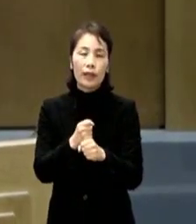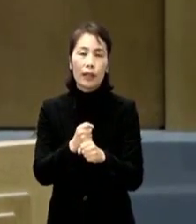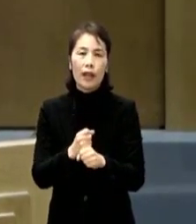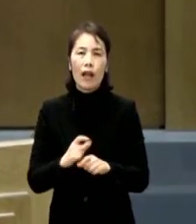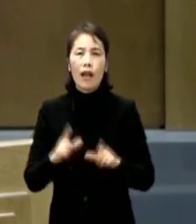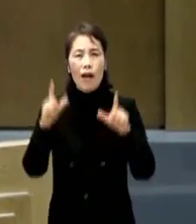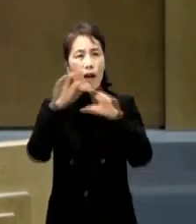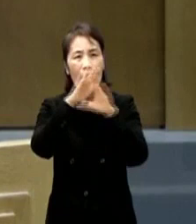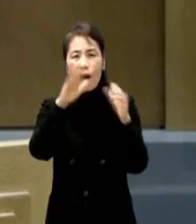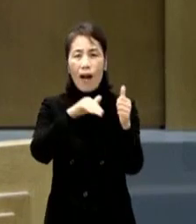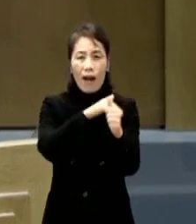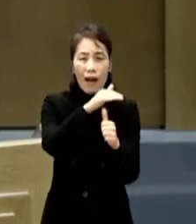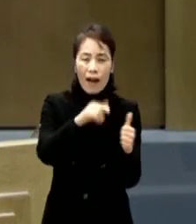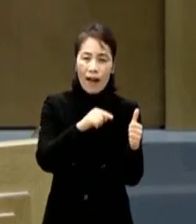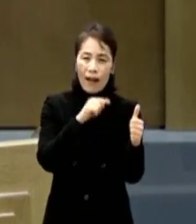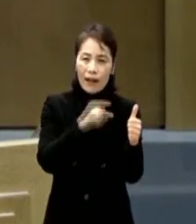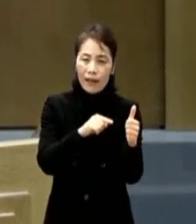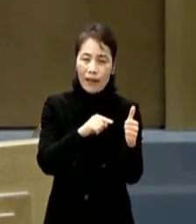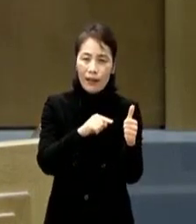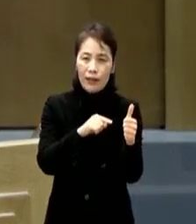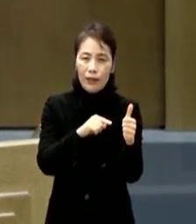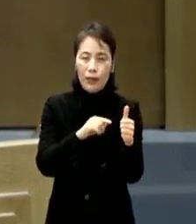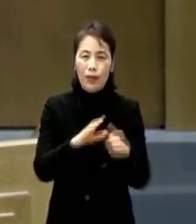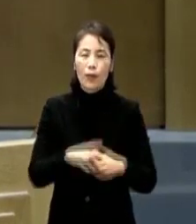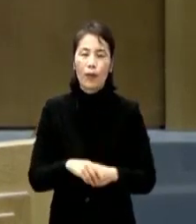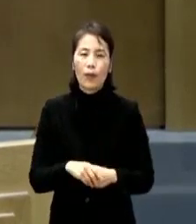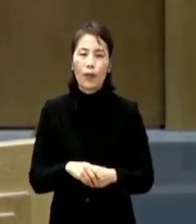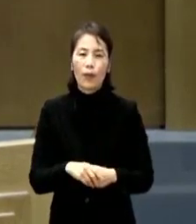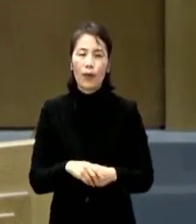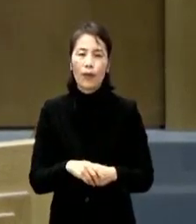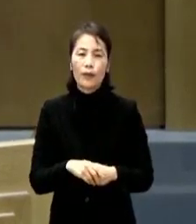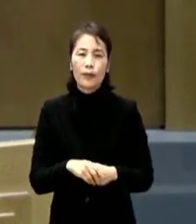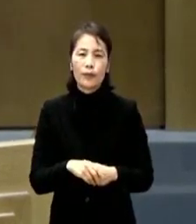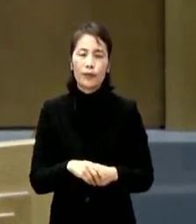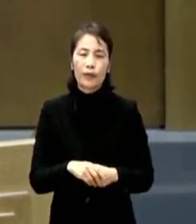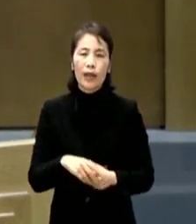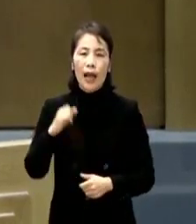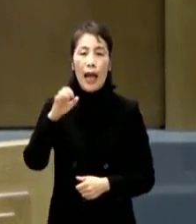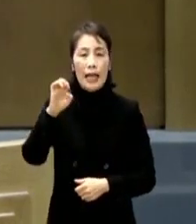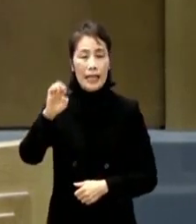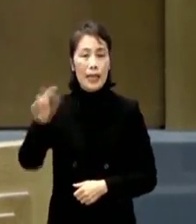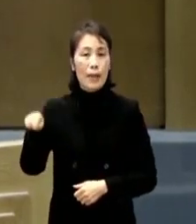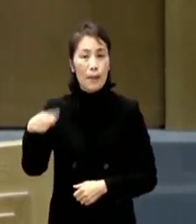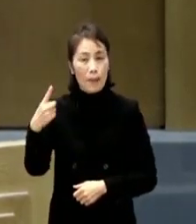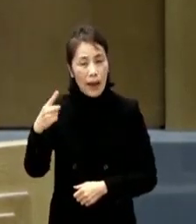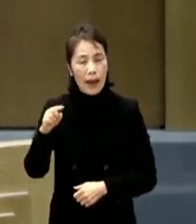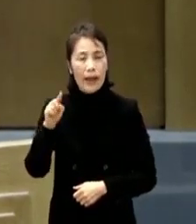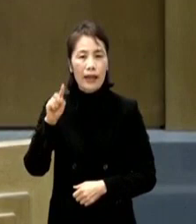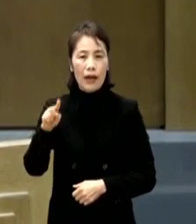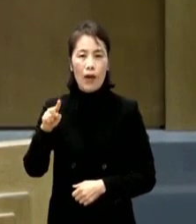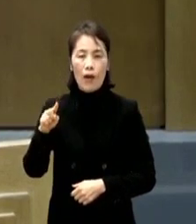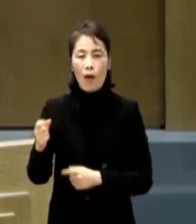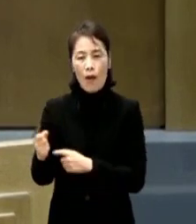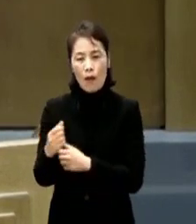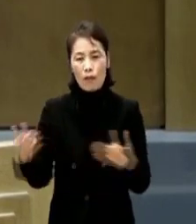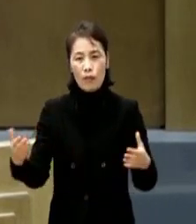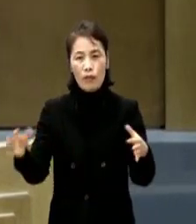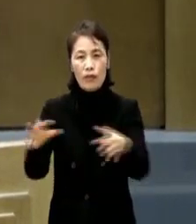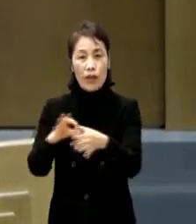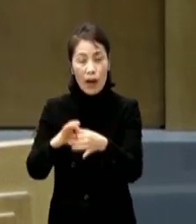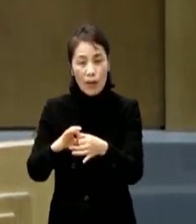새로운 기회입니다. 산업단지 R200 1호, 기업 R200 공급 업무협약 1호에